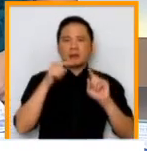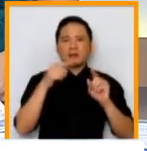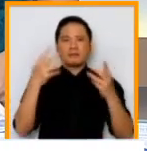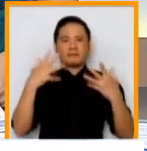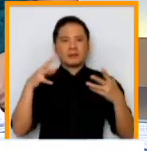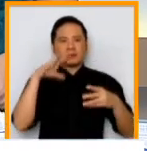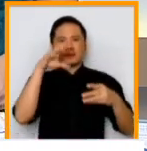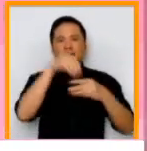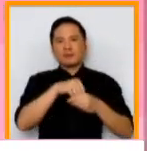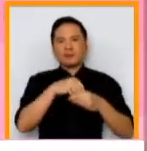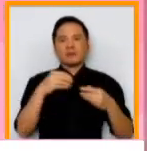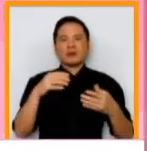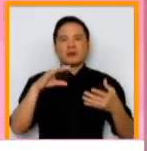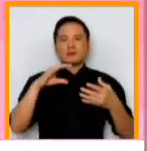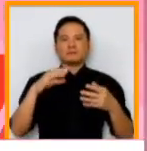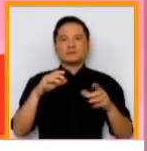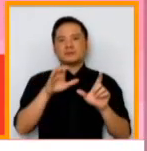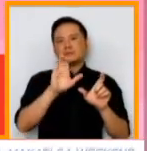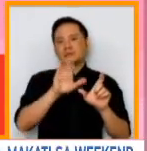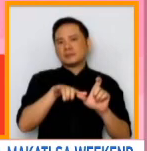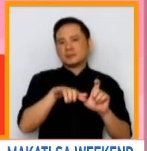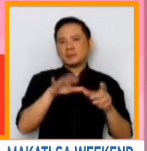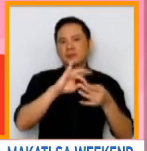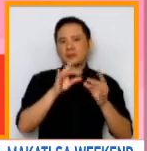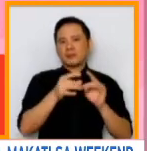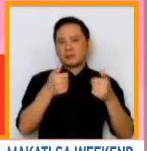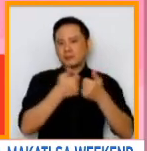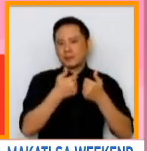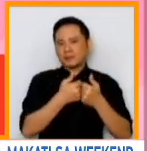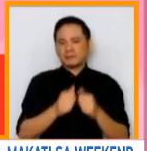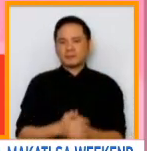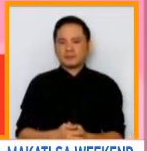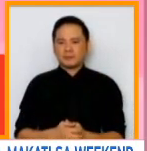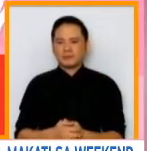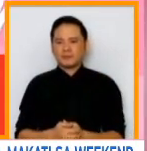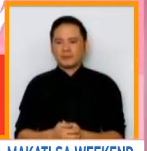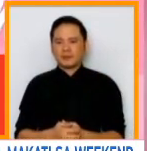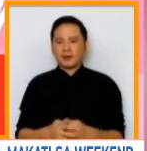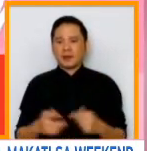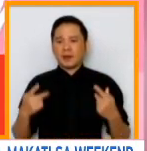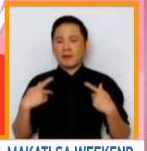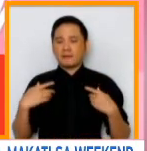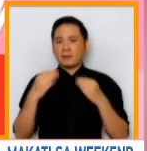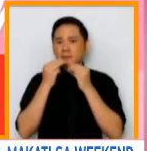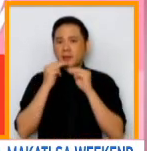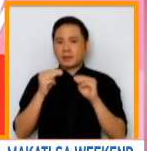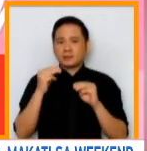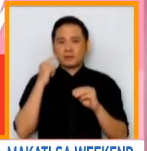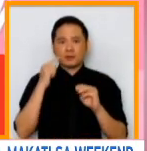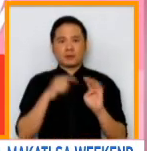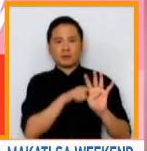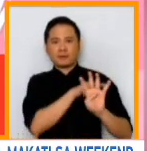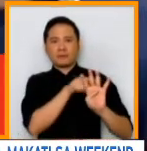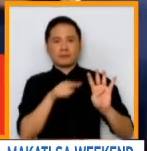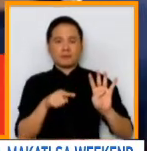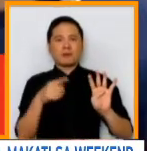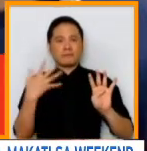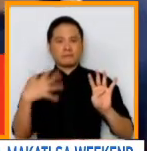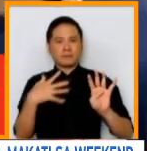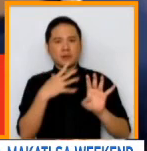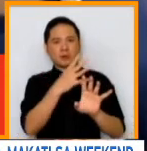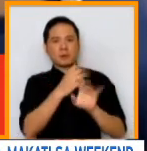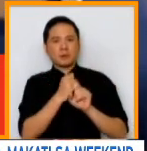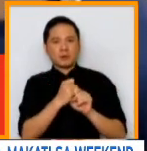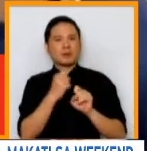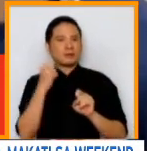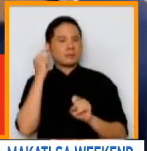Games. Sa virtual send-off na idinaos para sa kanila, kabilang sa nagbigay na mensahe, ang apat na Pinoy medalists sa Tokyo Olympics